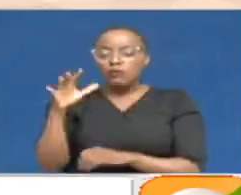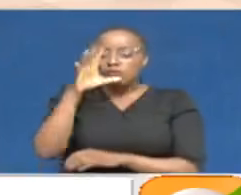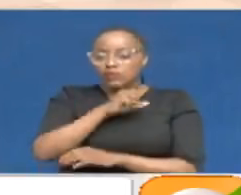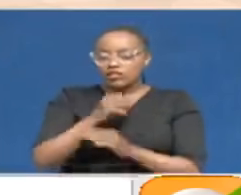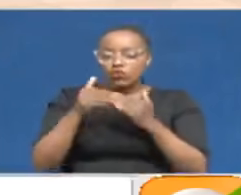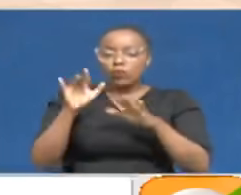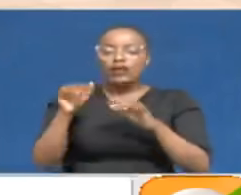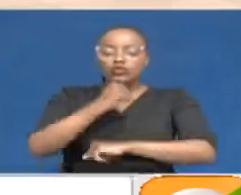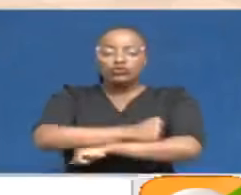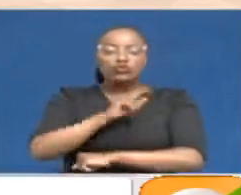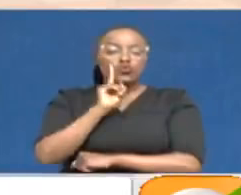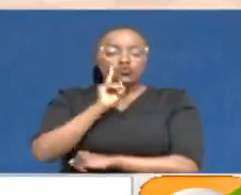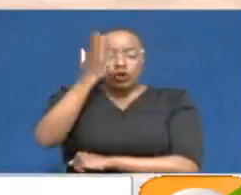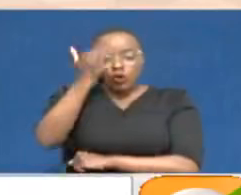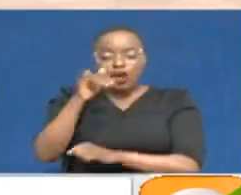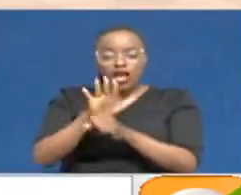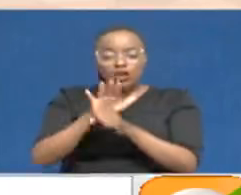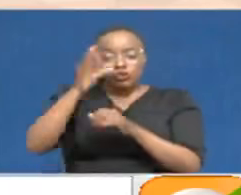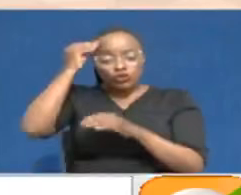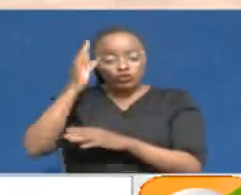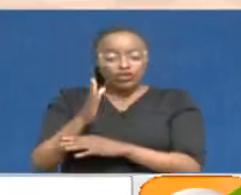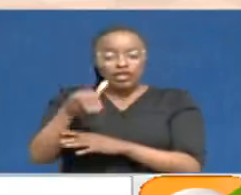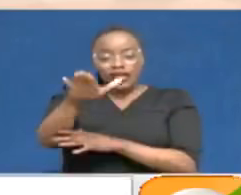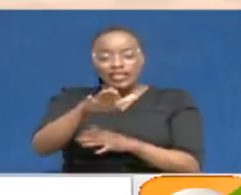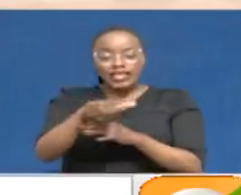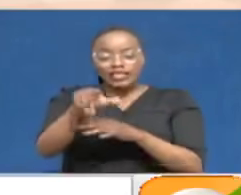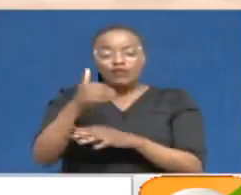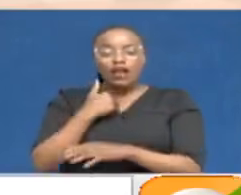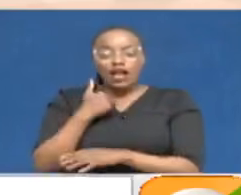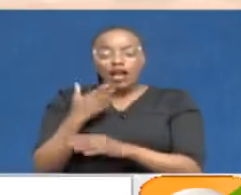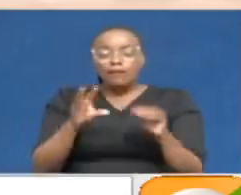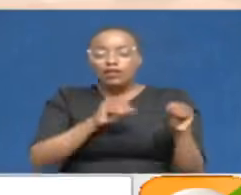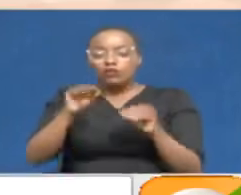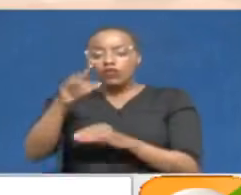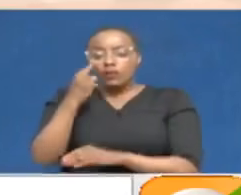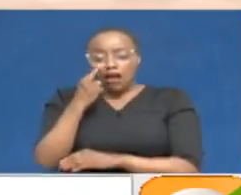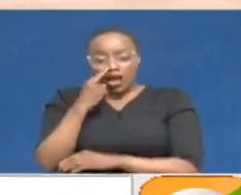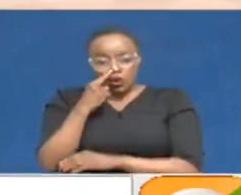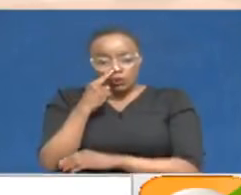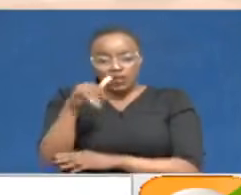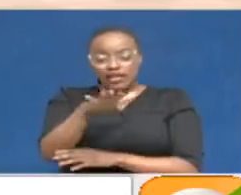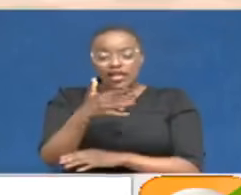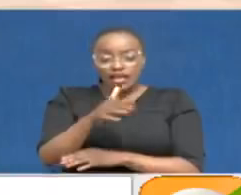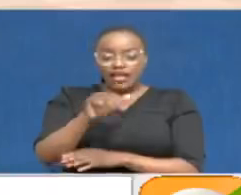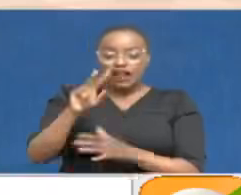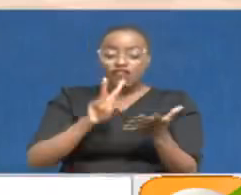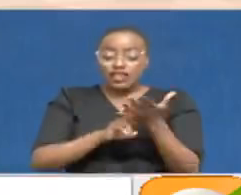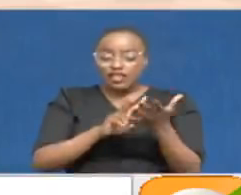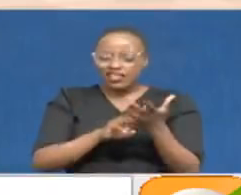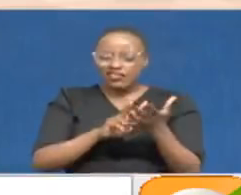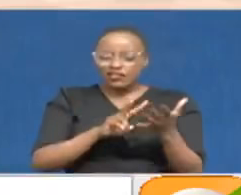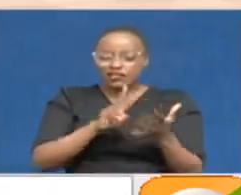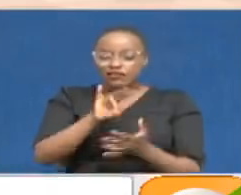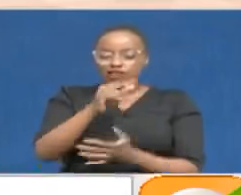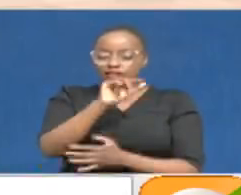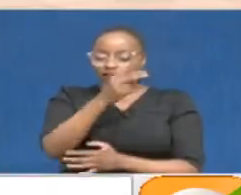kufungua shule hapo kesho. Hii ni kwa sababu wanafunzi wengi katika maeneo hayo walilazimika kuhama makwao. Katika eneo la Githiga huko Laikipia,